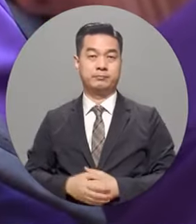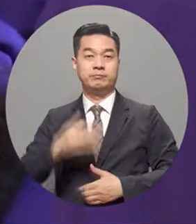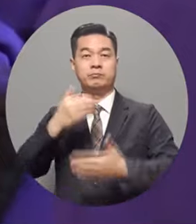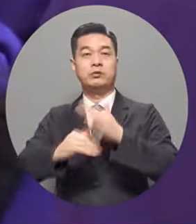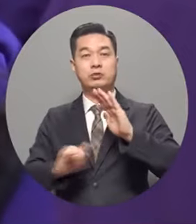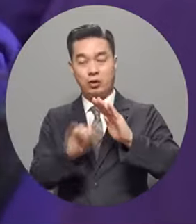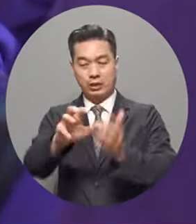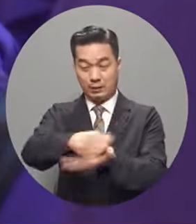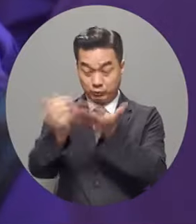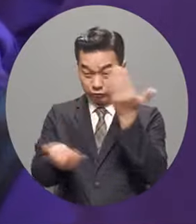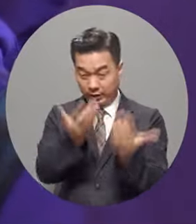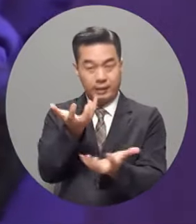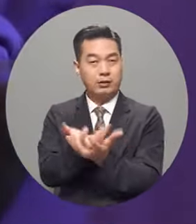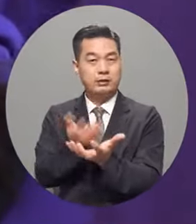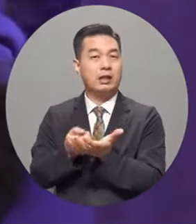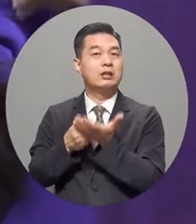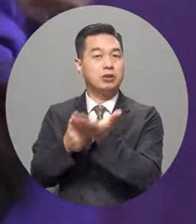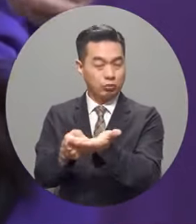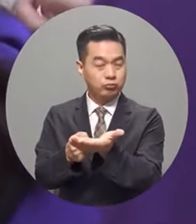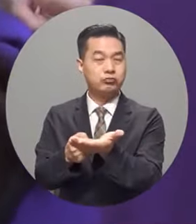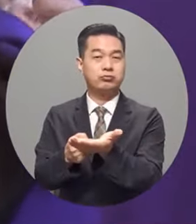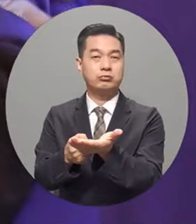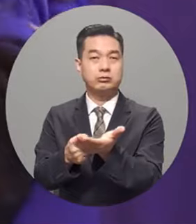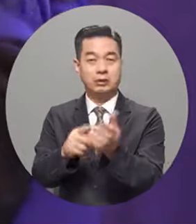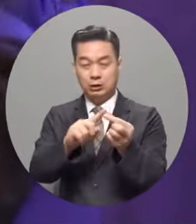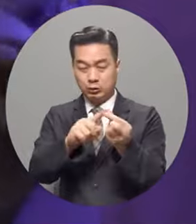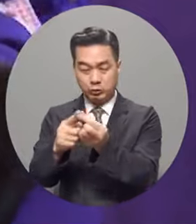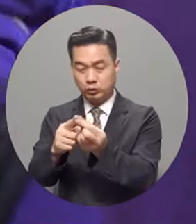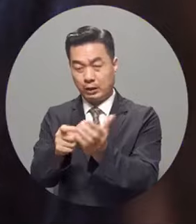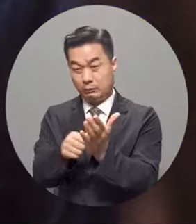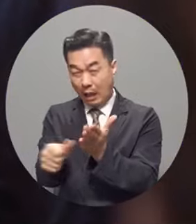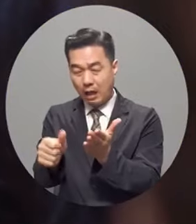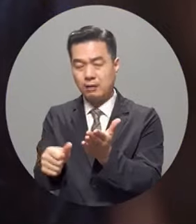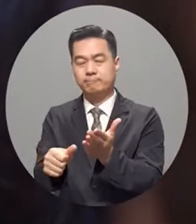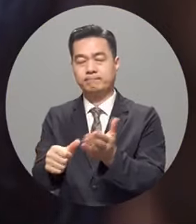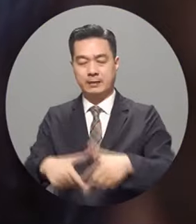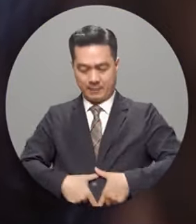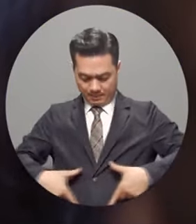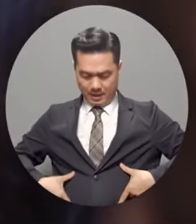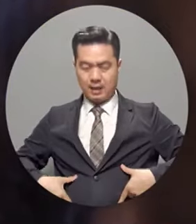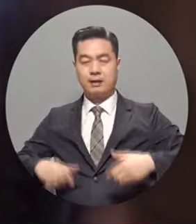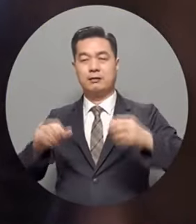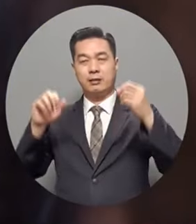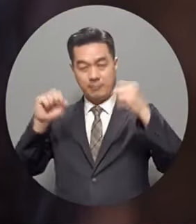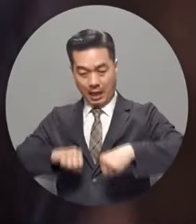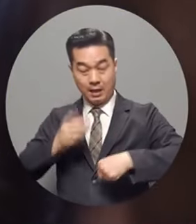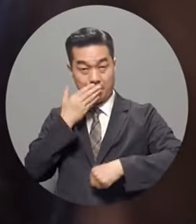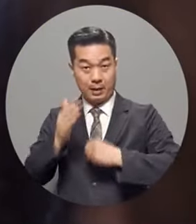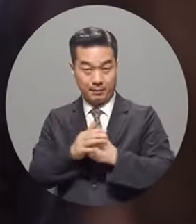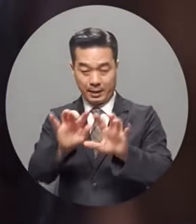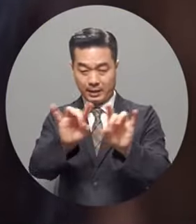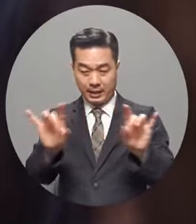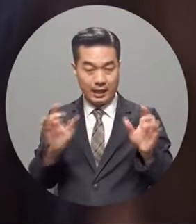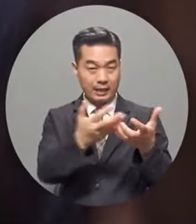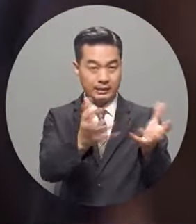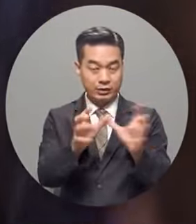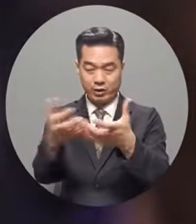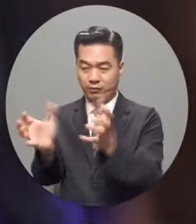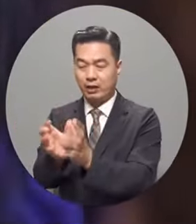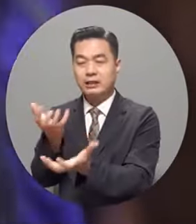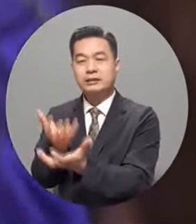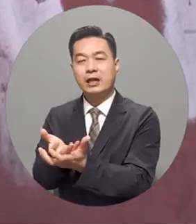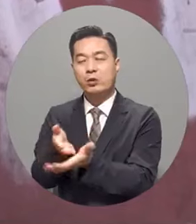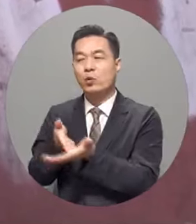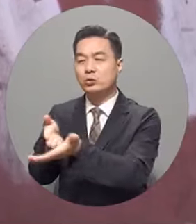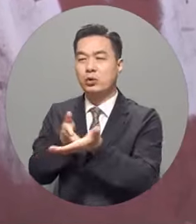압수수색 영장 청구 의뢰 조항 삭제를 대승적으로 받아들인만큼 각 기관들은 특조위 자료 요청에 성실히 응해